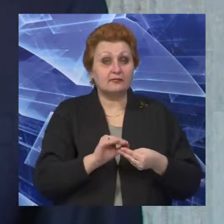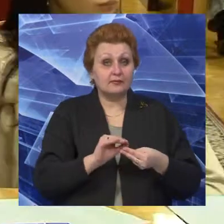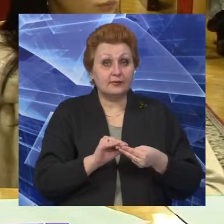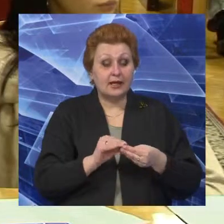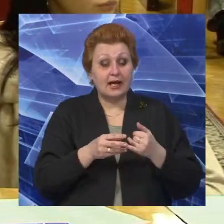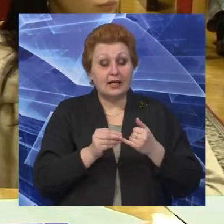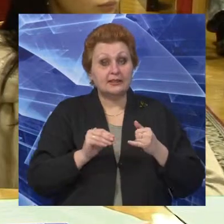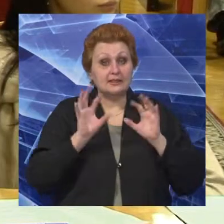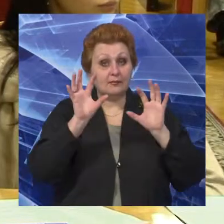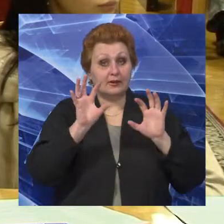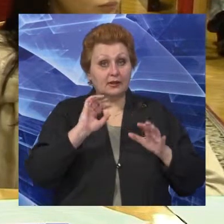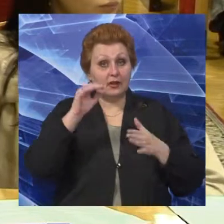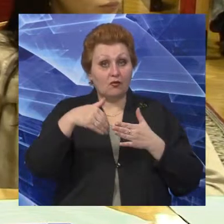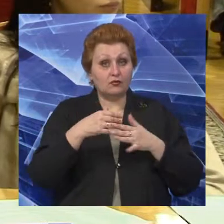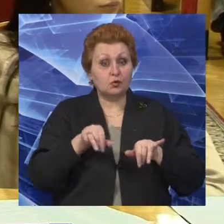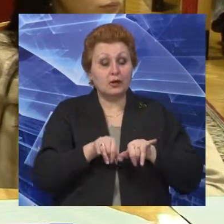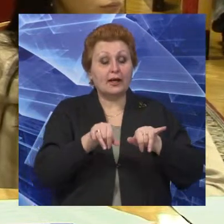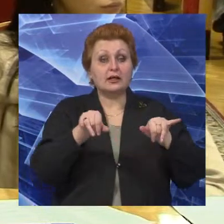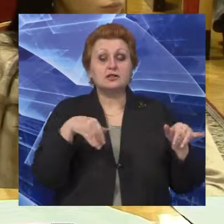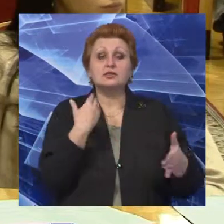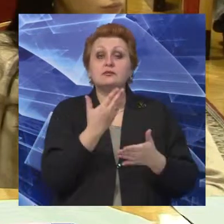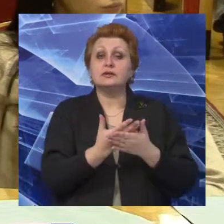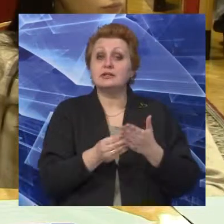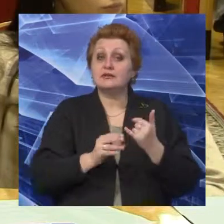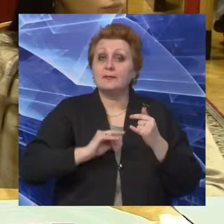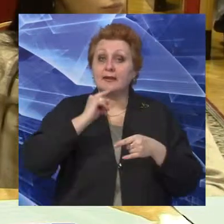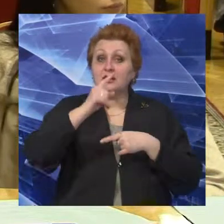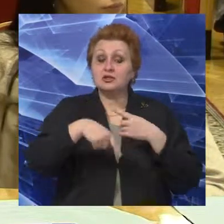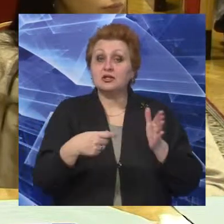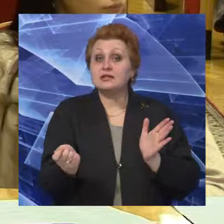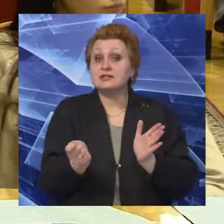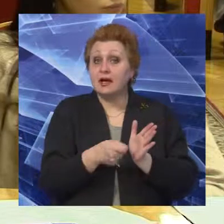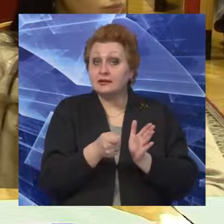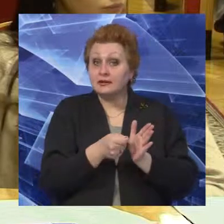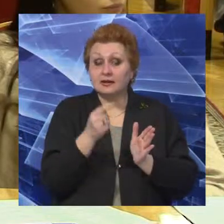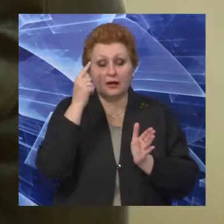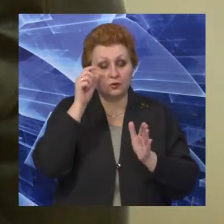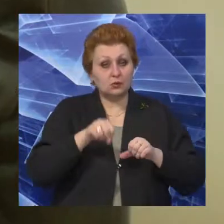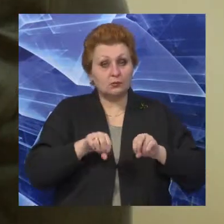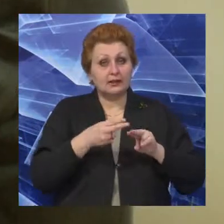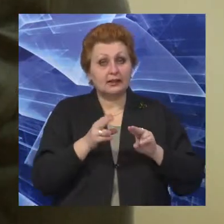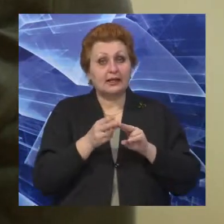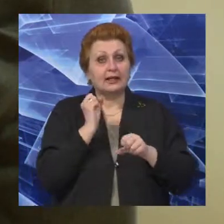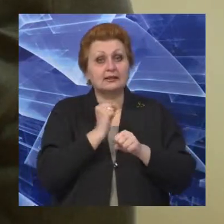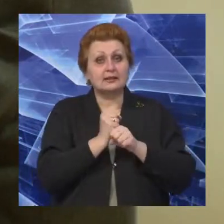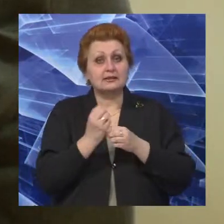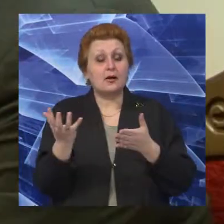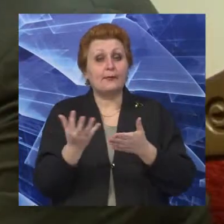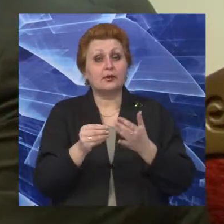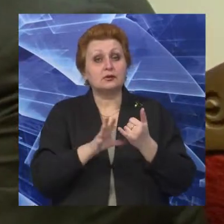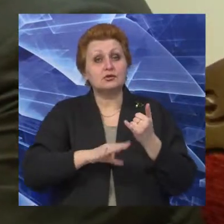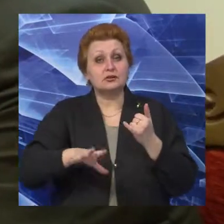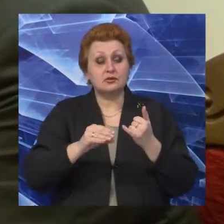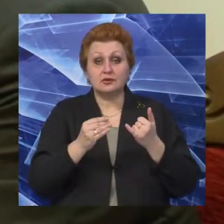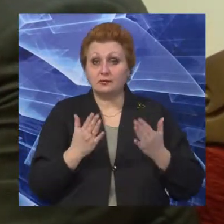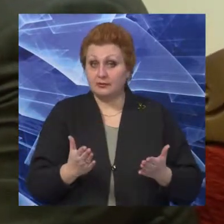безвозмездно. Земельный кодекс в новой редакции расширит практику предоставления участков через торги. Как считают специалисты, это сделает процедуру получения